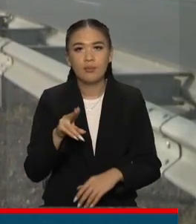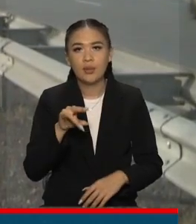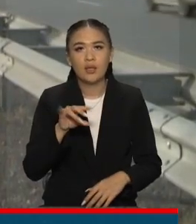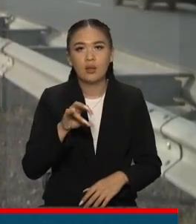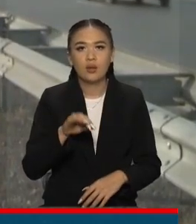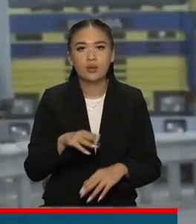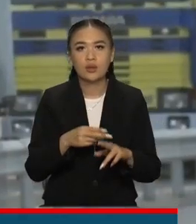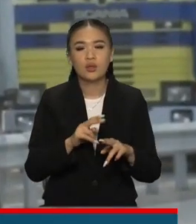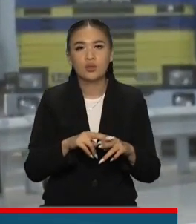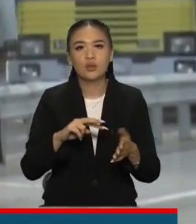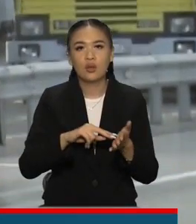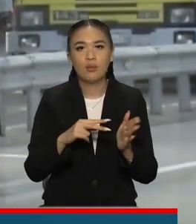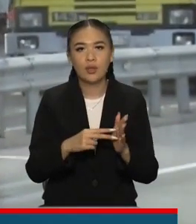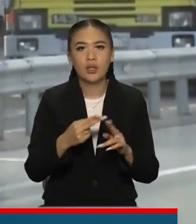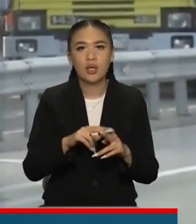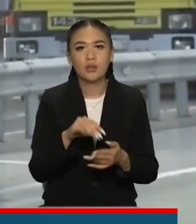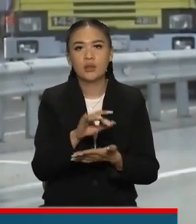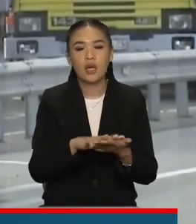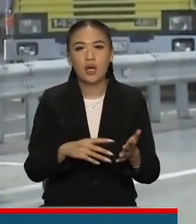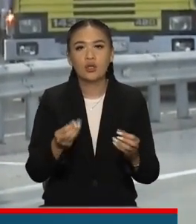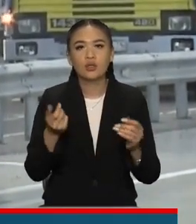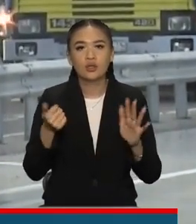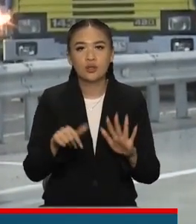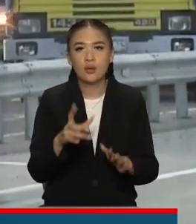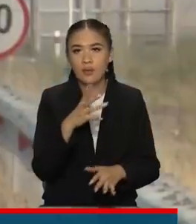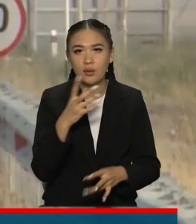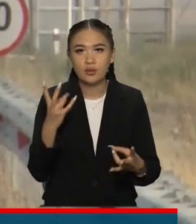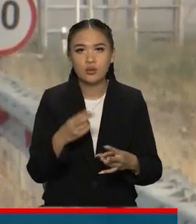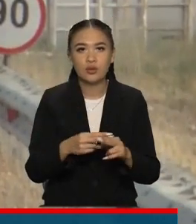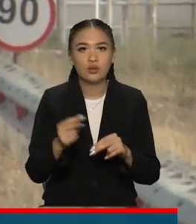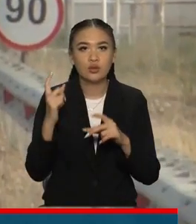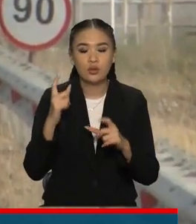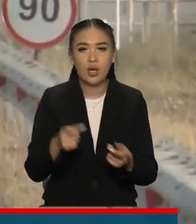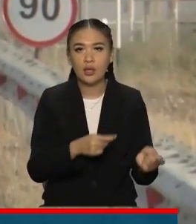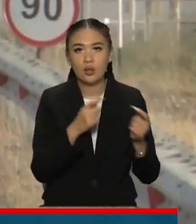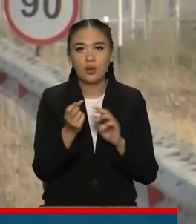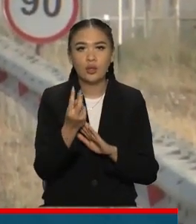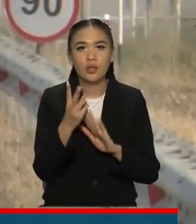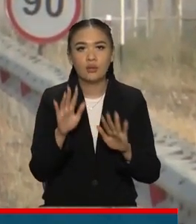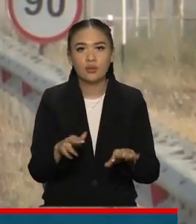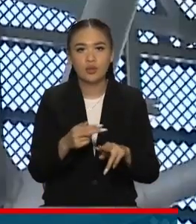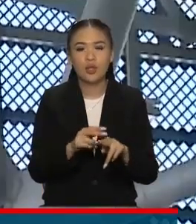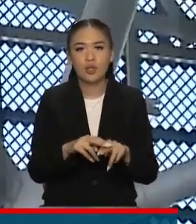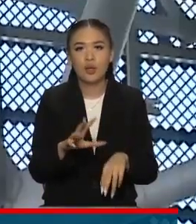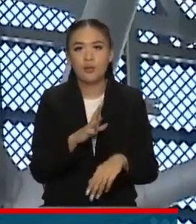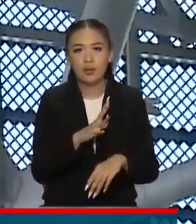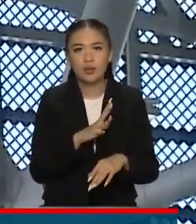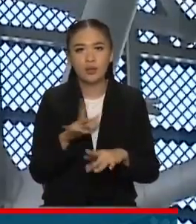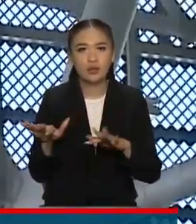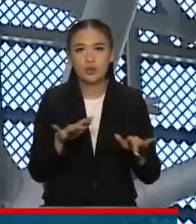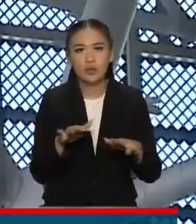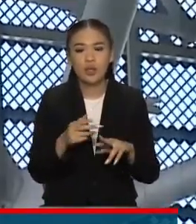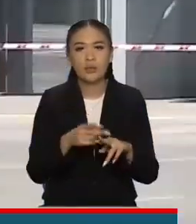Пилоттық жобаны іске асыруға тағы жарты жыл уақыт кетеді. Ал жүк әкелу 12 бекет арқылы жүргізіледі екен. Оның ішінде